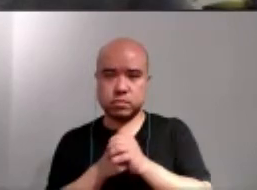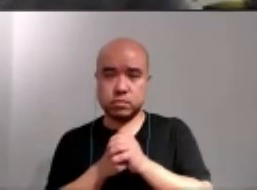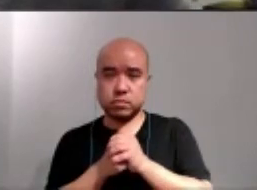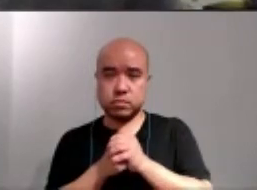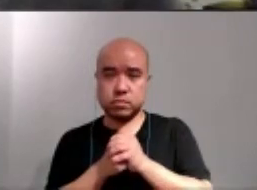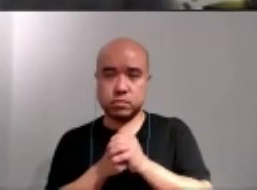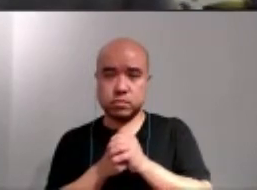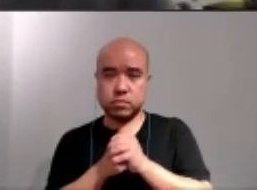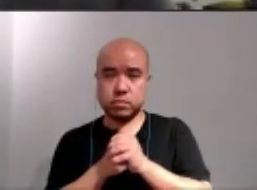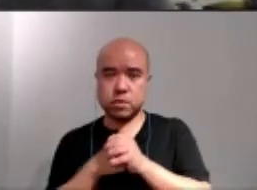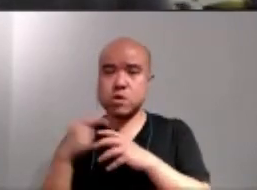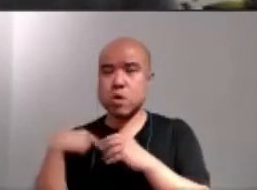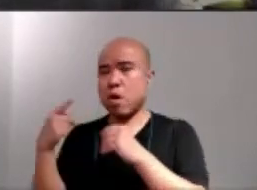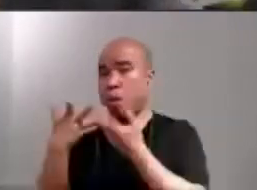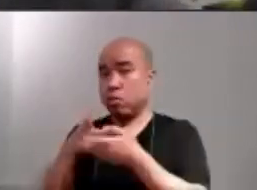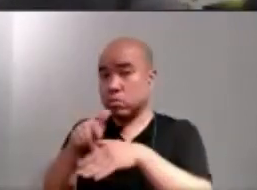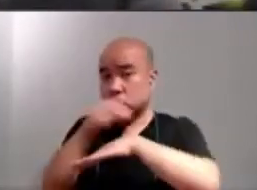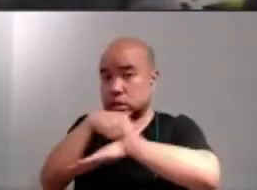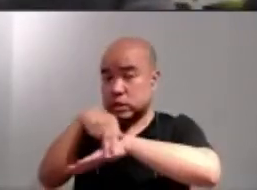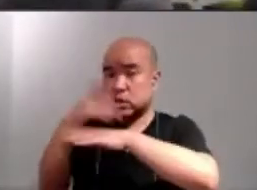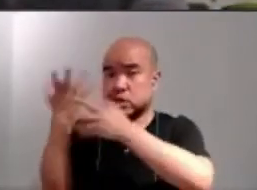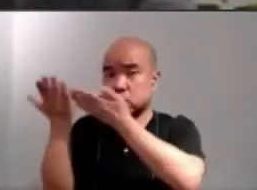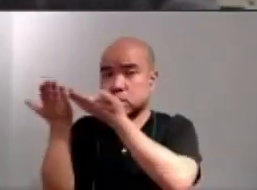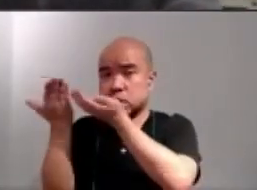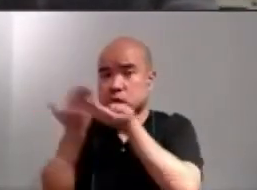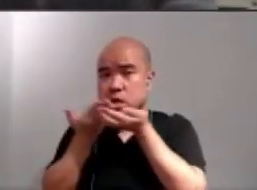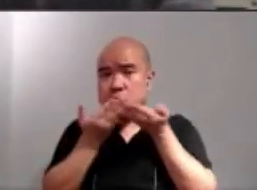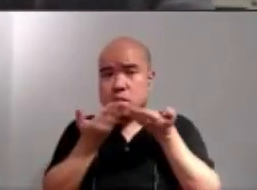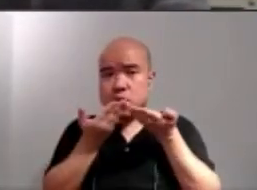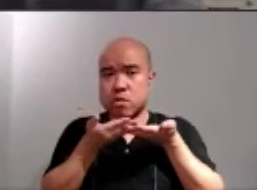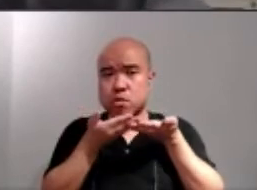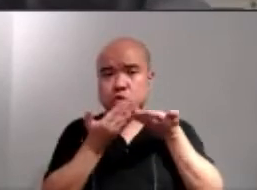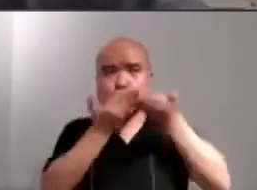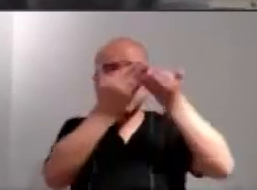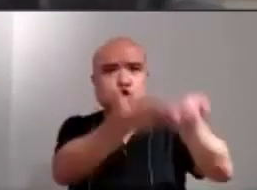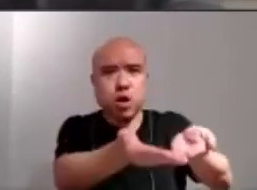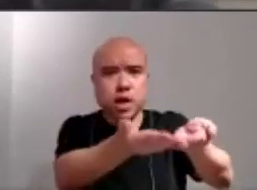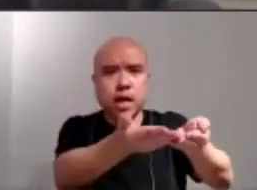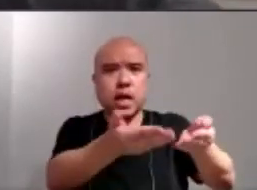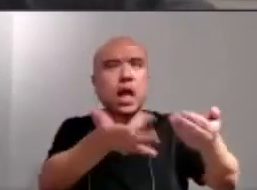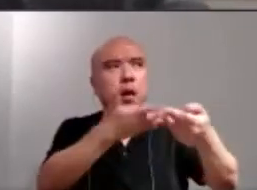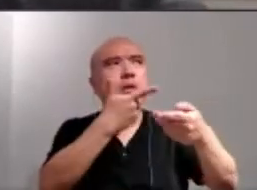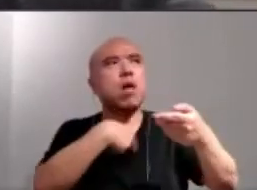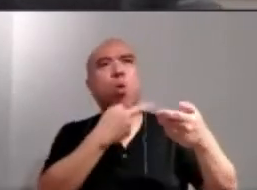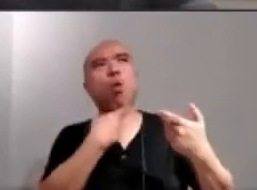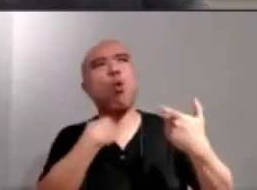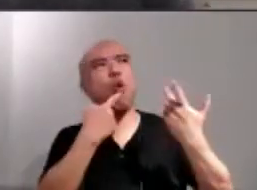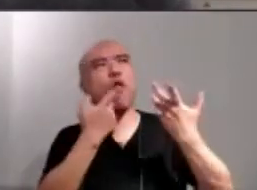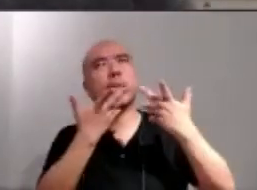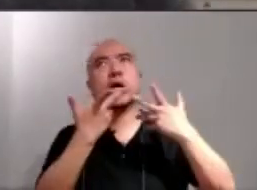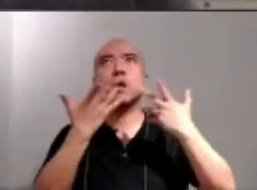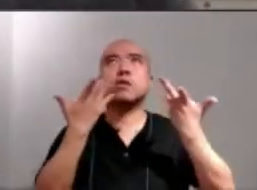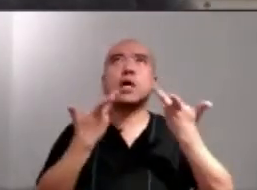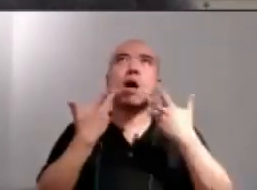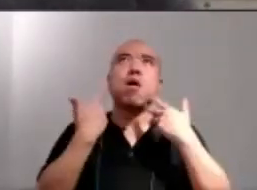材料好啲嘅，跟住或者放一啲時間去做多啲運動，或者作息時間好啲，而唔係